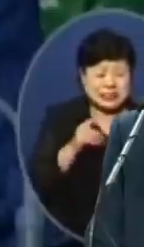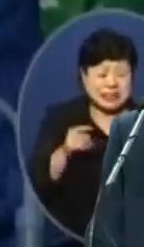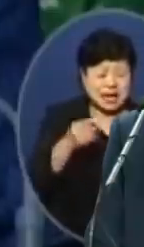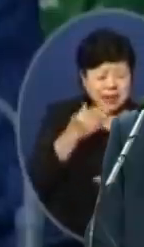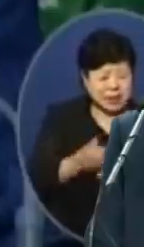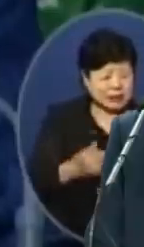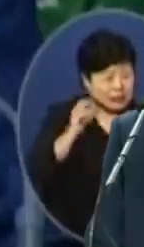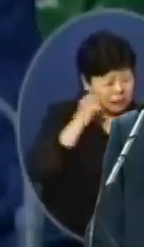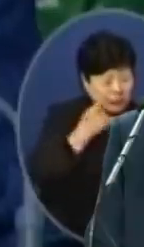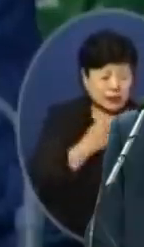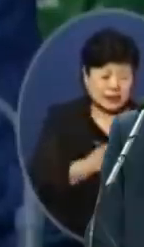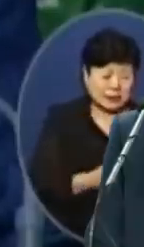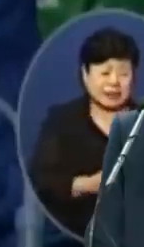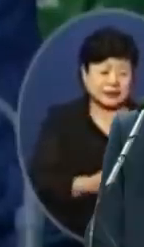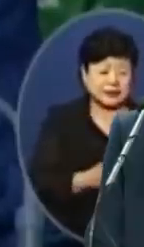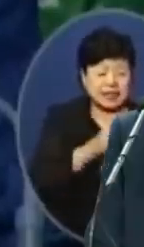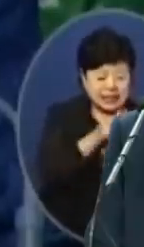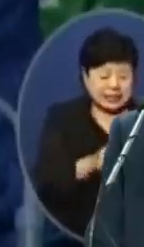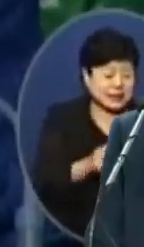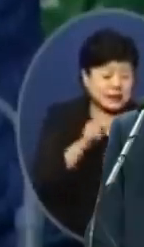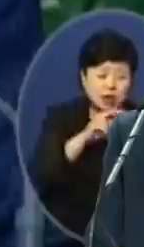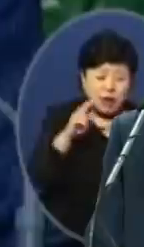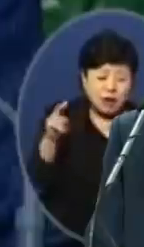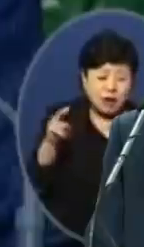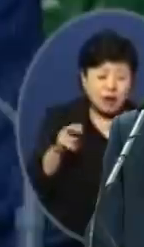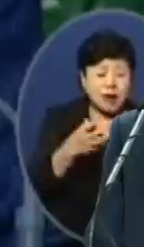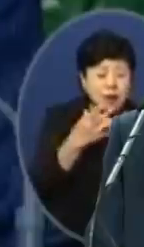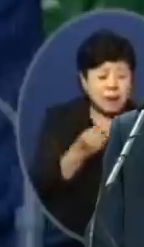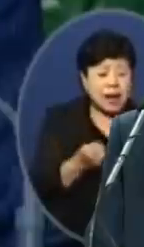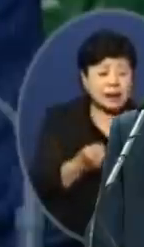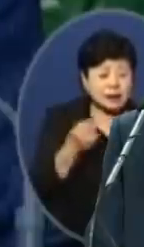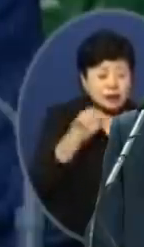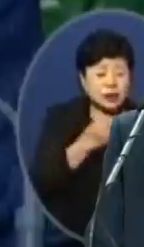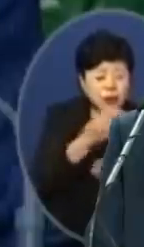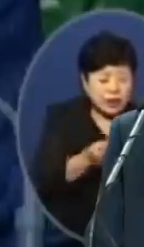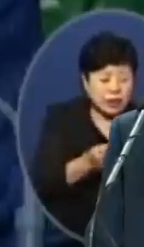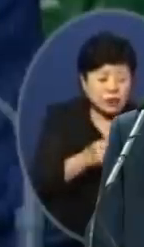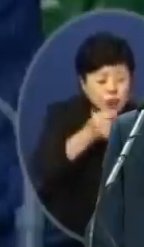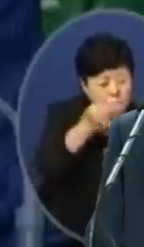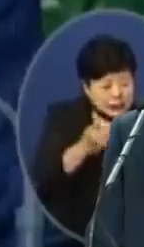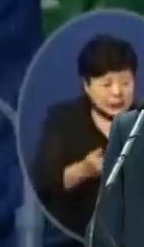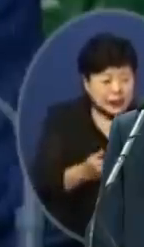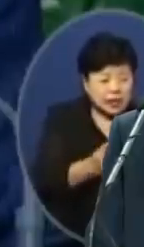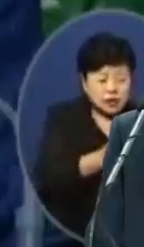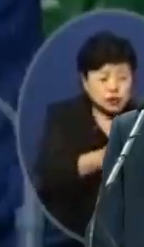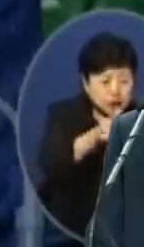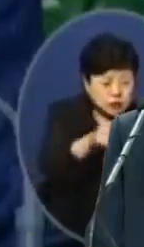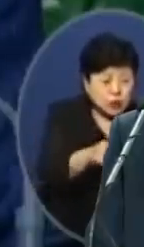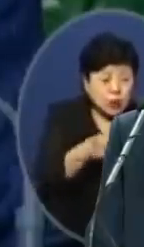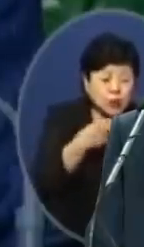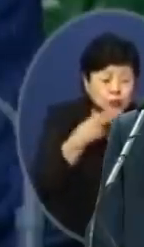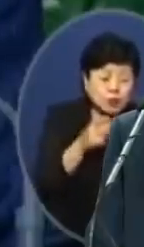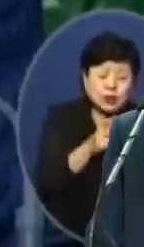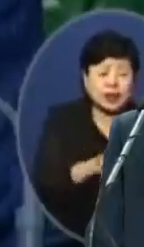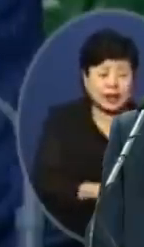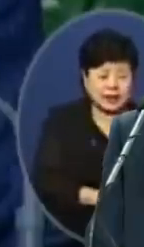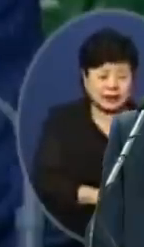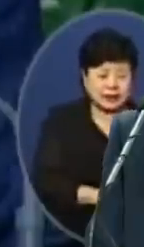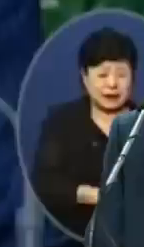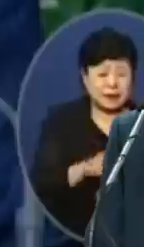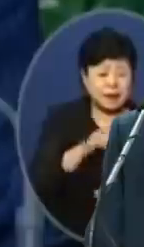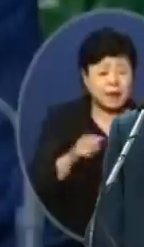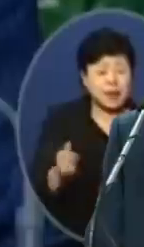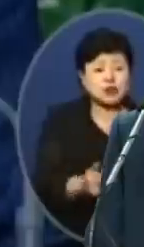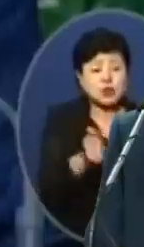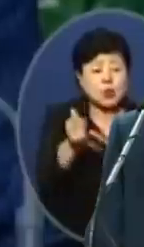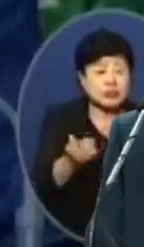힘들었습니다. 그래서 하나님이시여, 이렇게 많은 영혼이 회개하고 구원 받는데 주의 종이 없으니 어떻게 할까요? 마음에